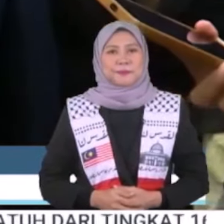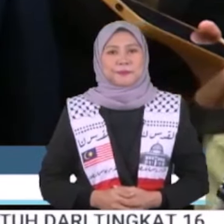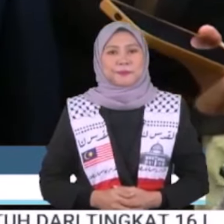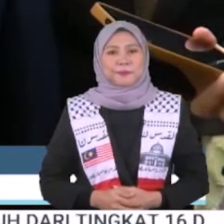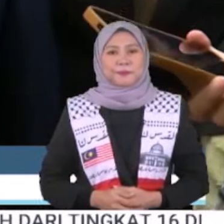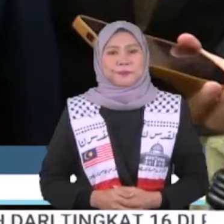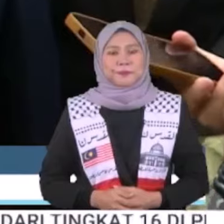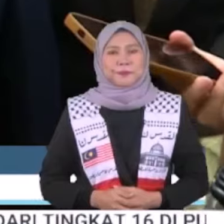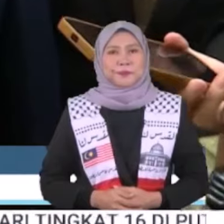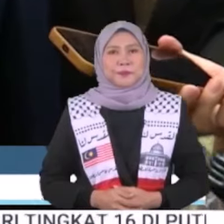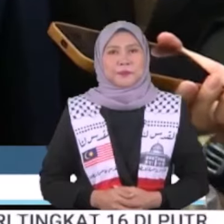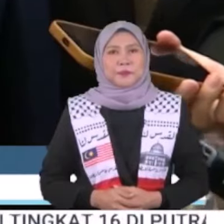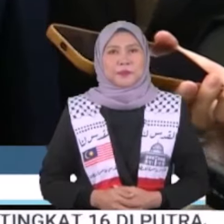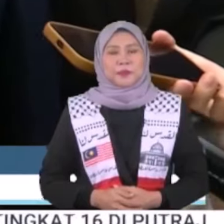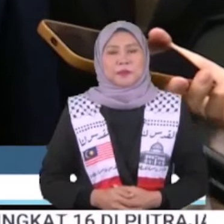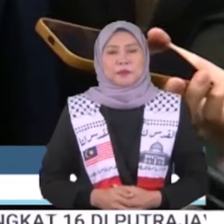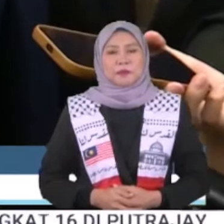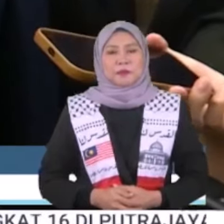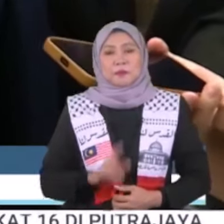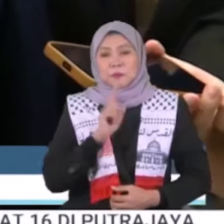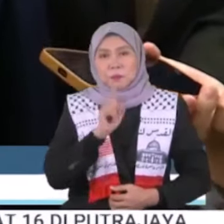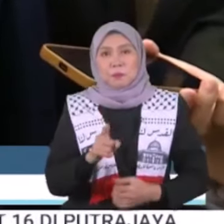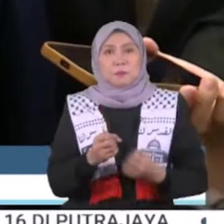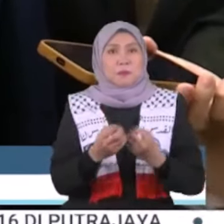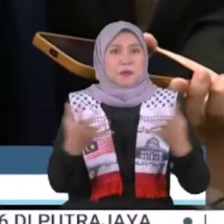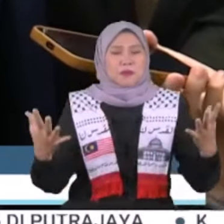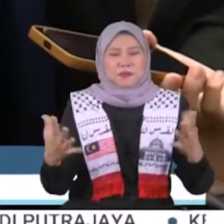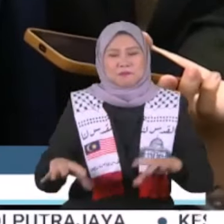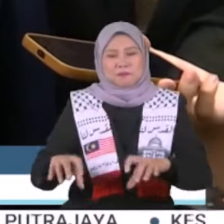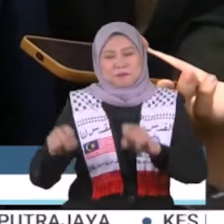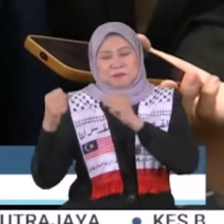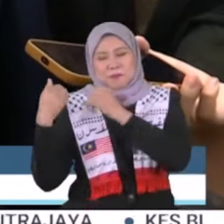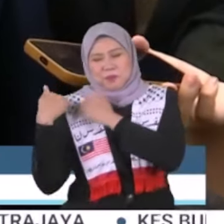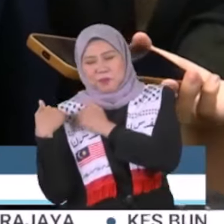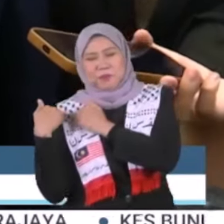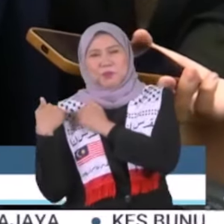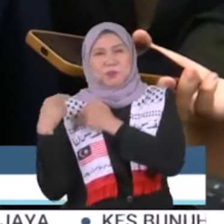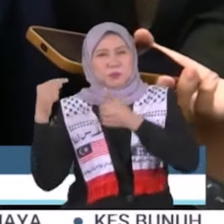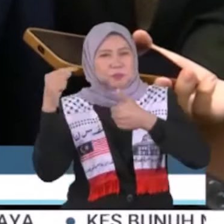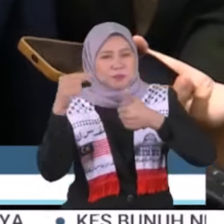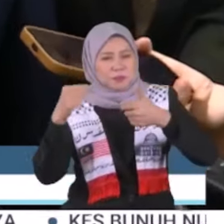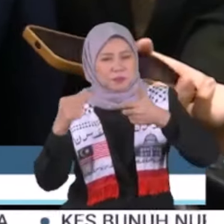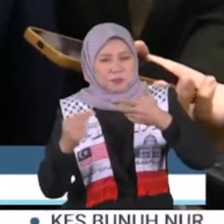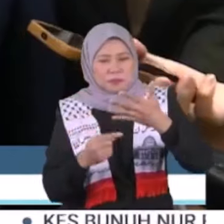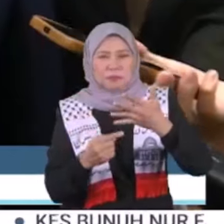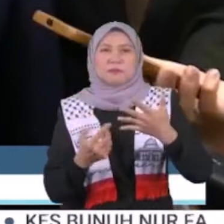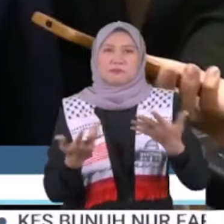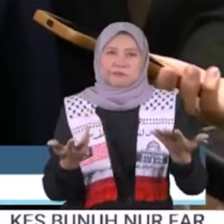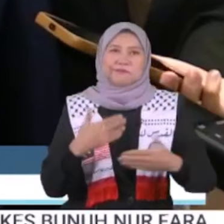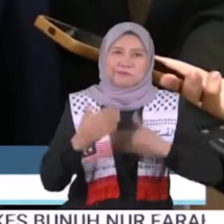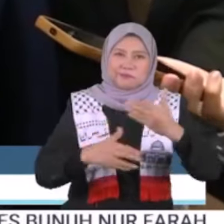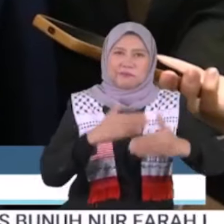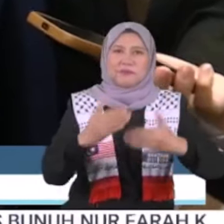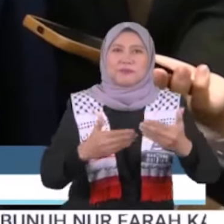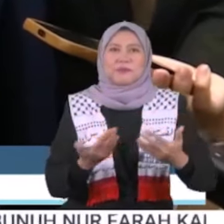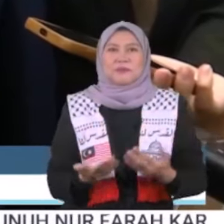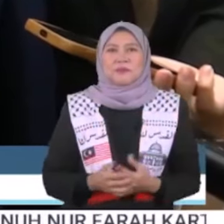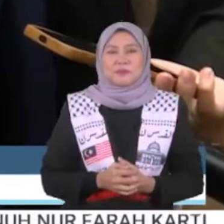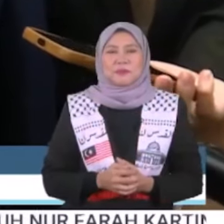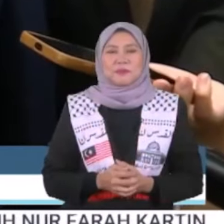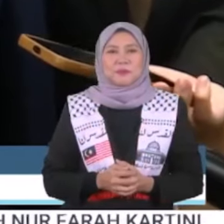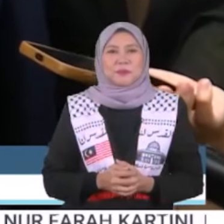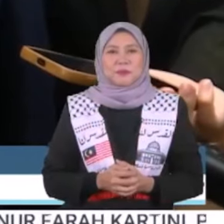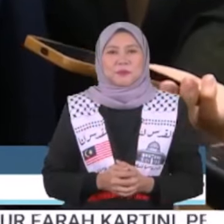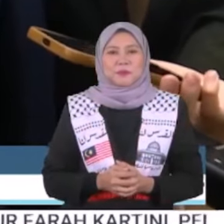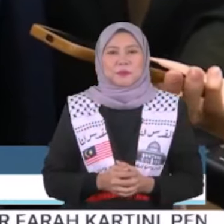Way forward ke hadapan sudah pasti kita ada banyak lagi tanggungjawab yang patut dibuat dan saya rasa bukan hanya